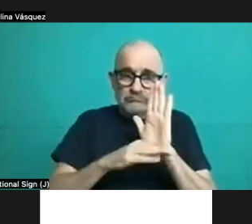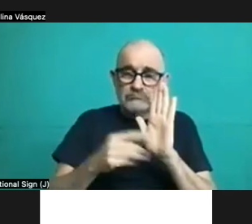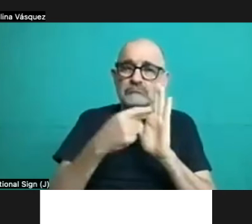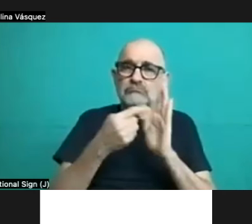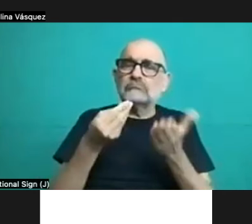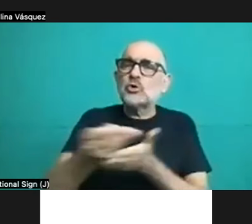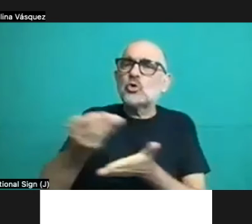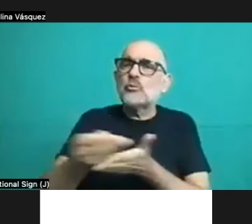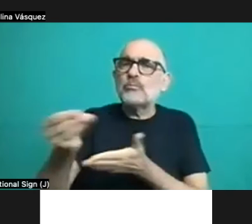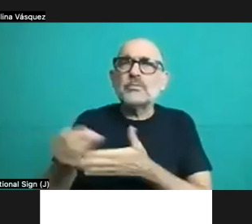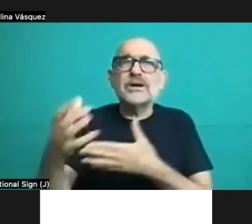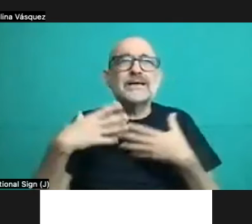Et comme ça contribuer